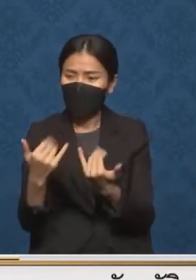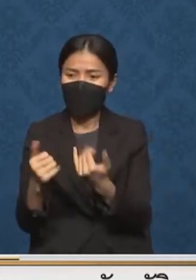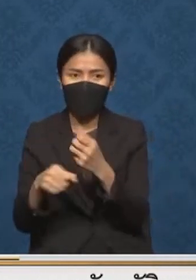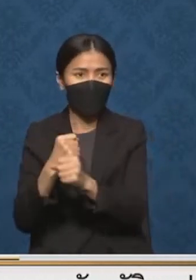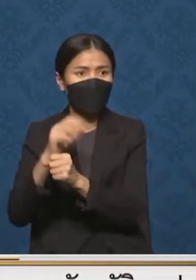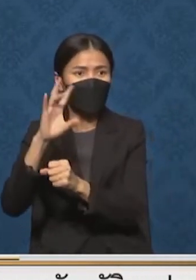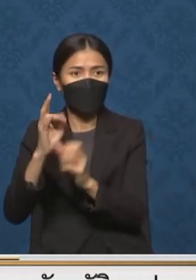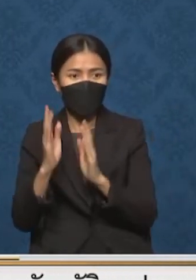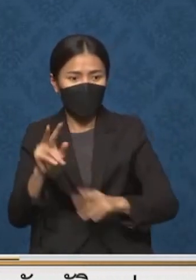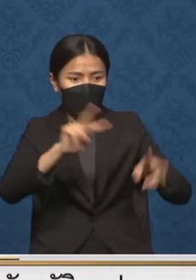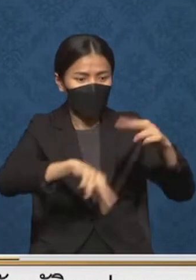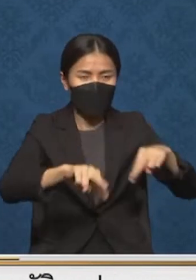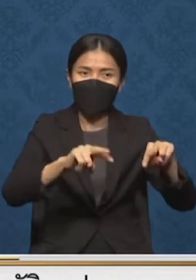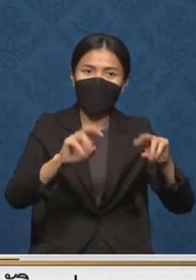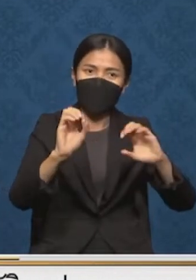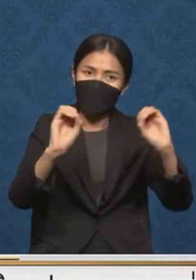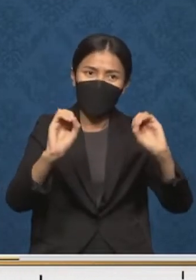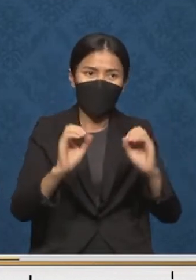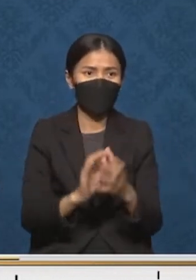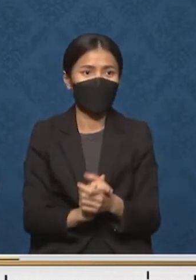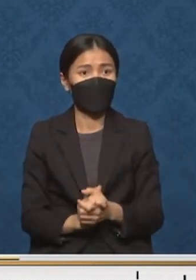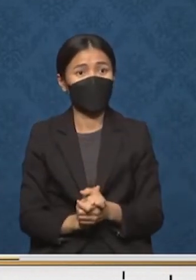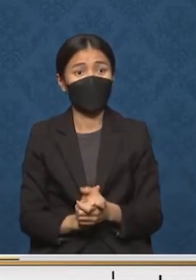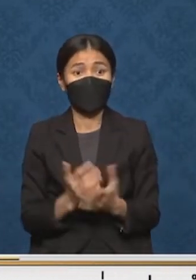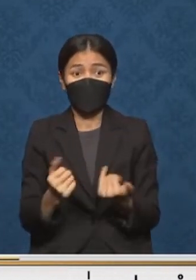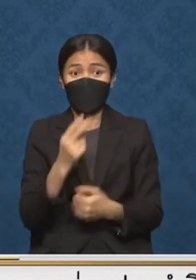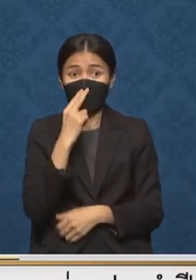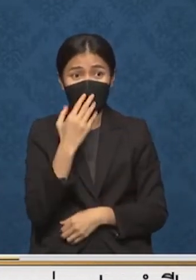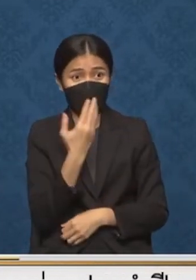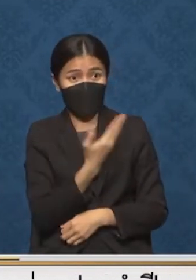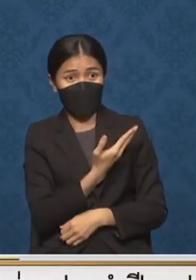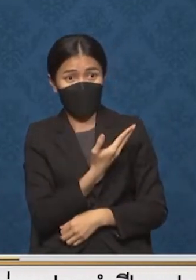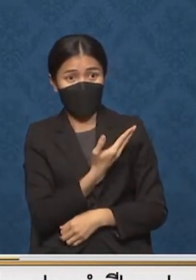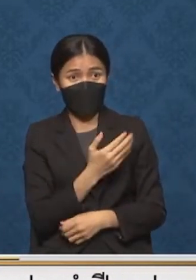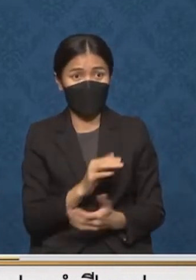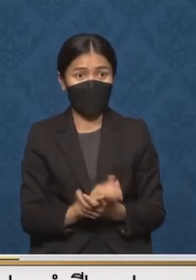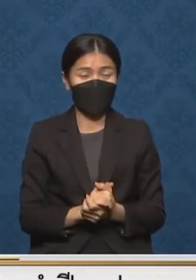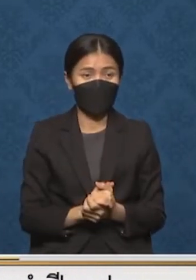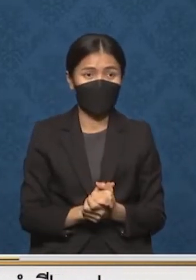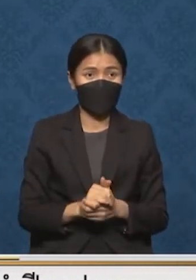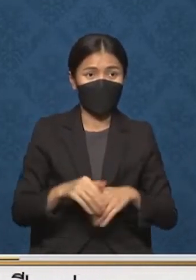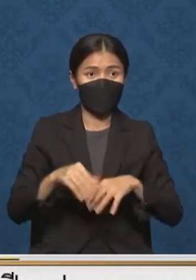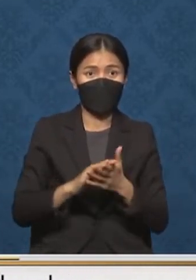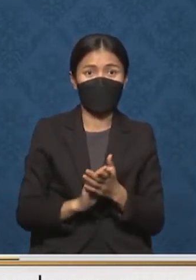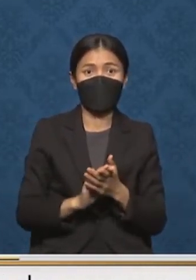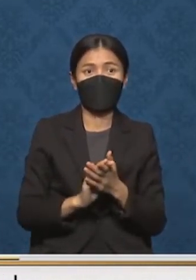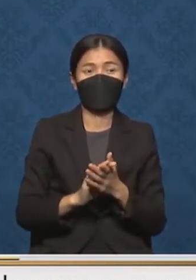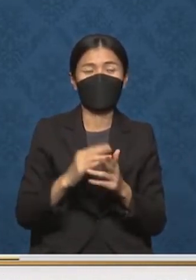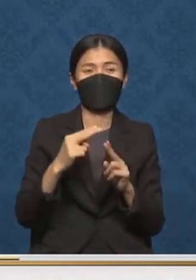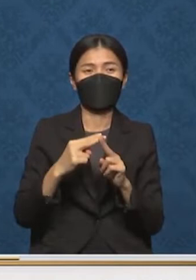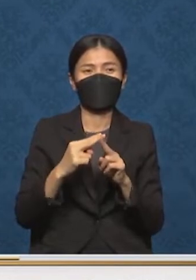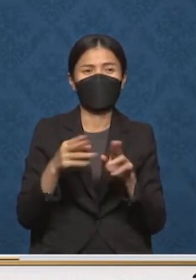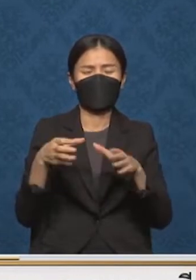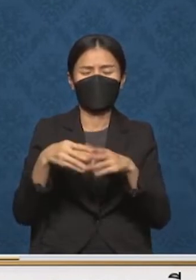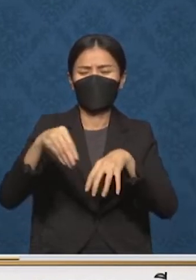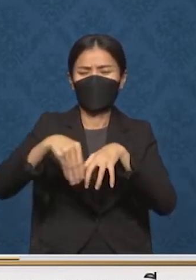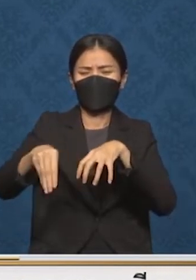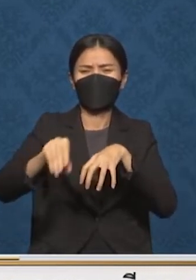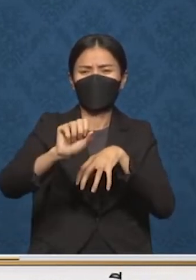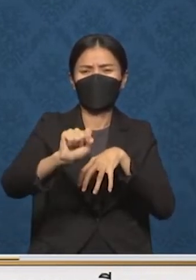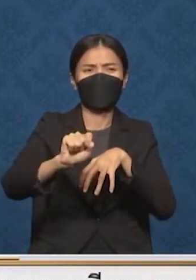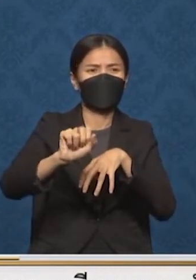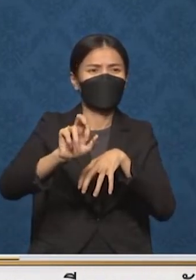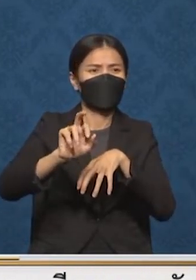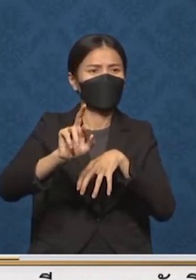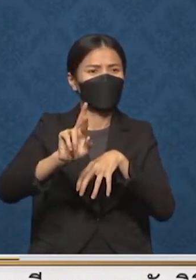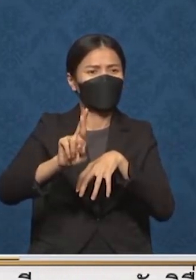ผมกเรากอยากรว่าหนวยงานนเขาทำอะไรอัี้คอกมตประมค์ที่ฝึโยสอนชนเค้าฝกยปกดวยหครัปลป